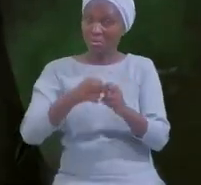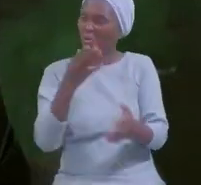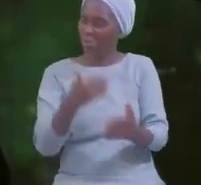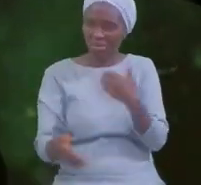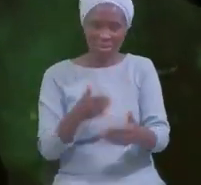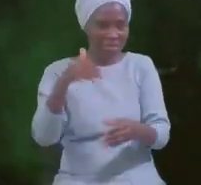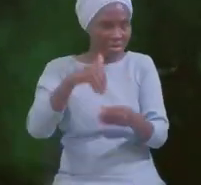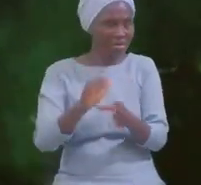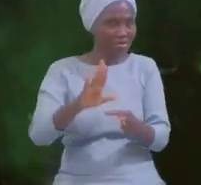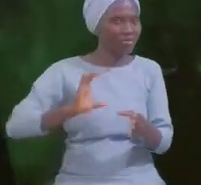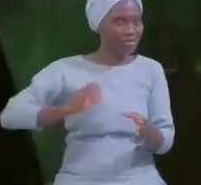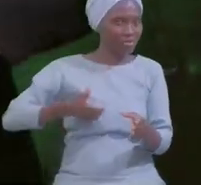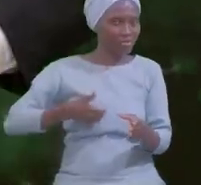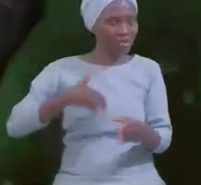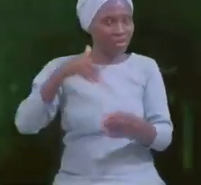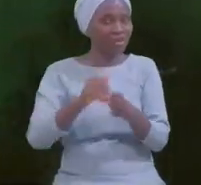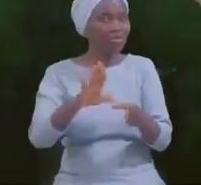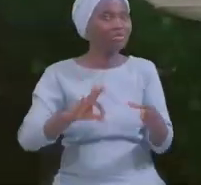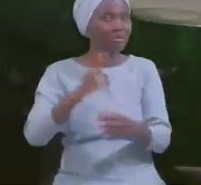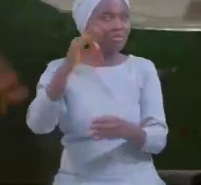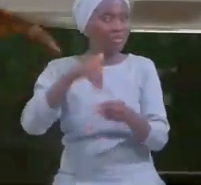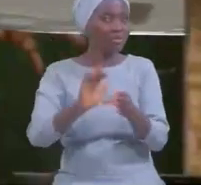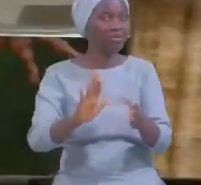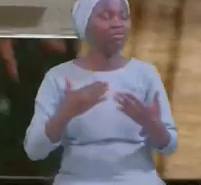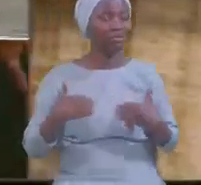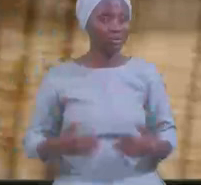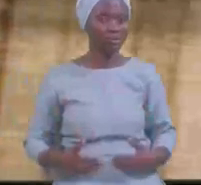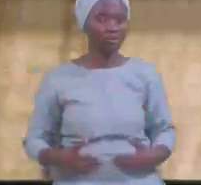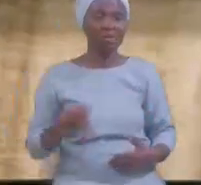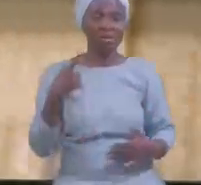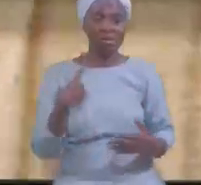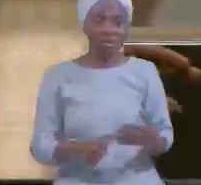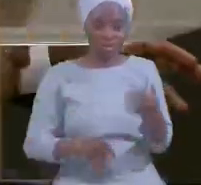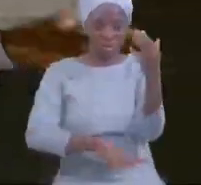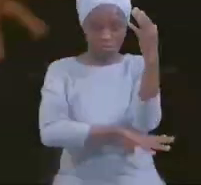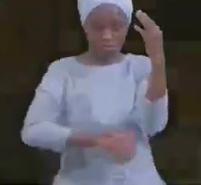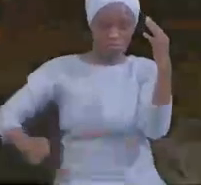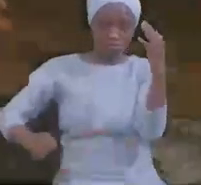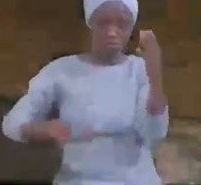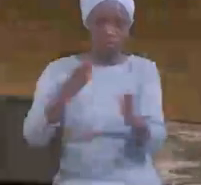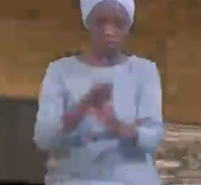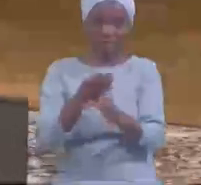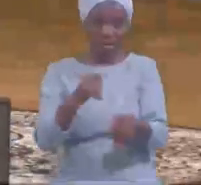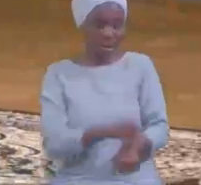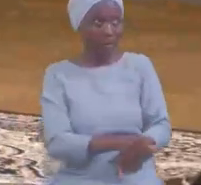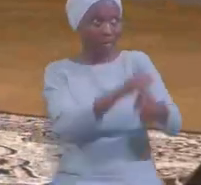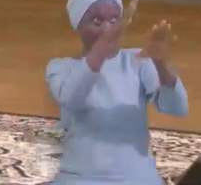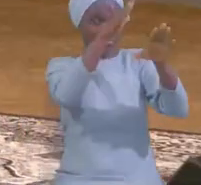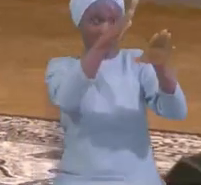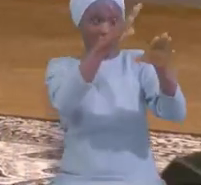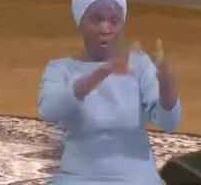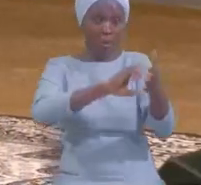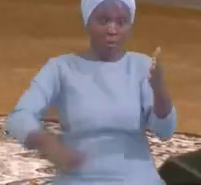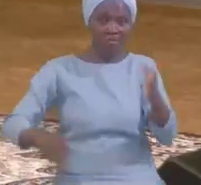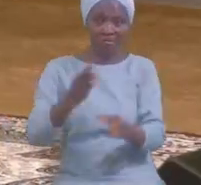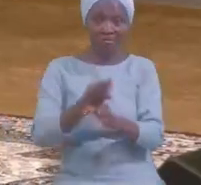âme, dans votre esprit, dans votre corps, la foi de bulldozer, la foi qui déplace les montagnes, la